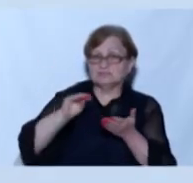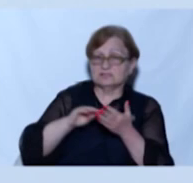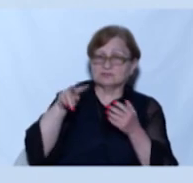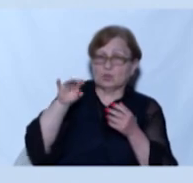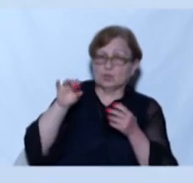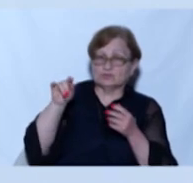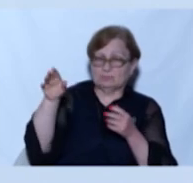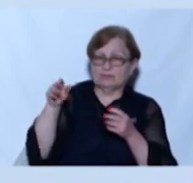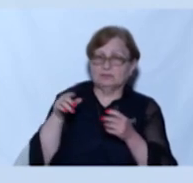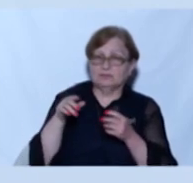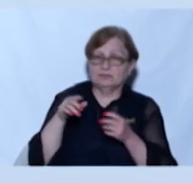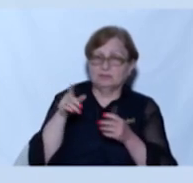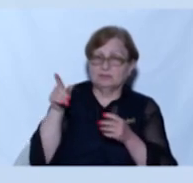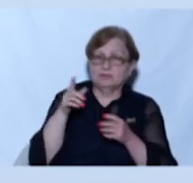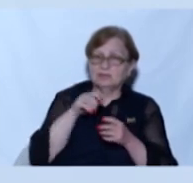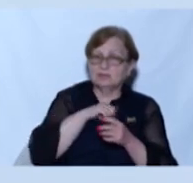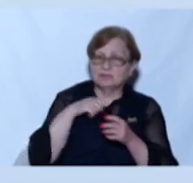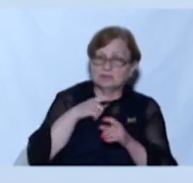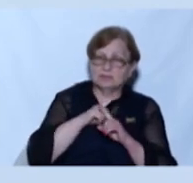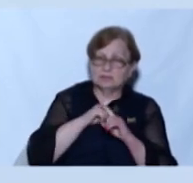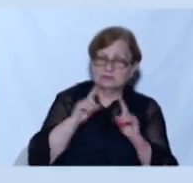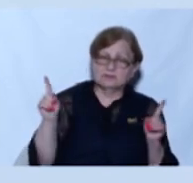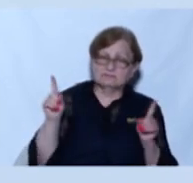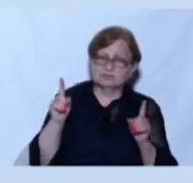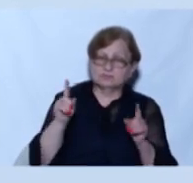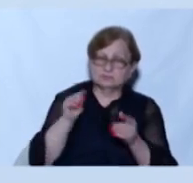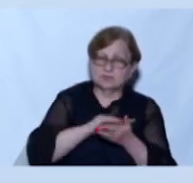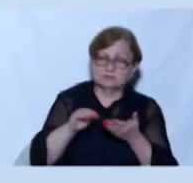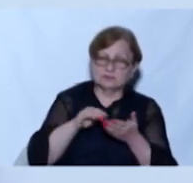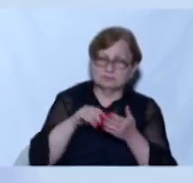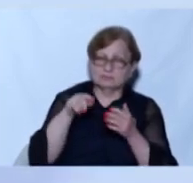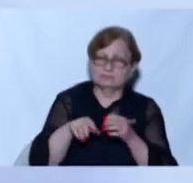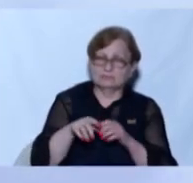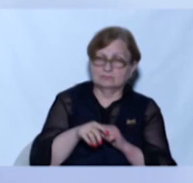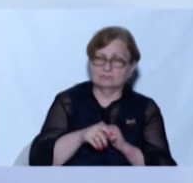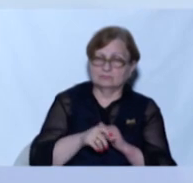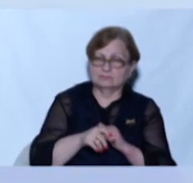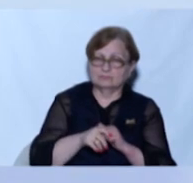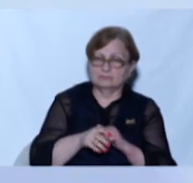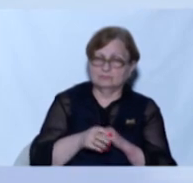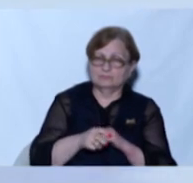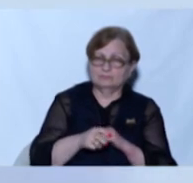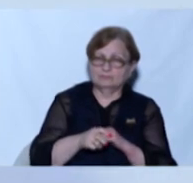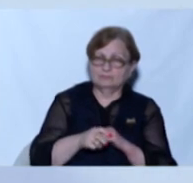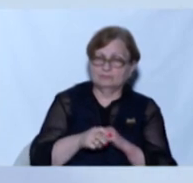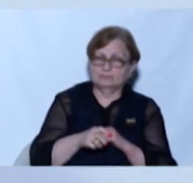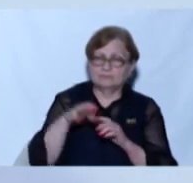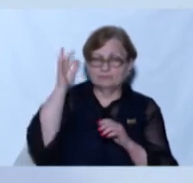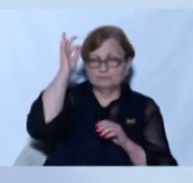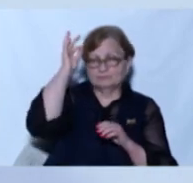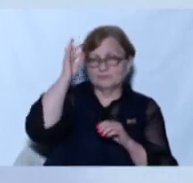ლორთქიფანიძე, შემიძლია ვთქვა თავის უნიკალურ ფერწერულ ნაწარმოებში, რომელსაც ქვია შელოცვა რადიოთი.